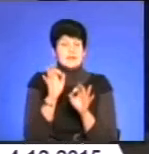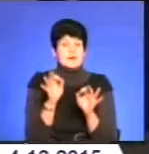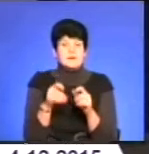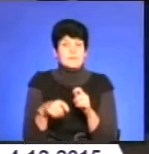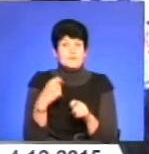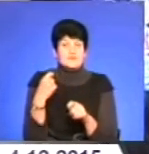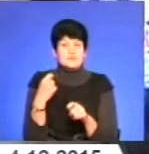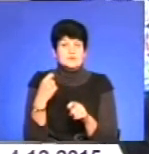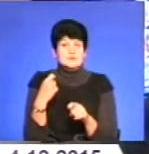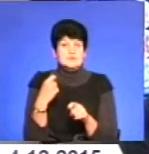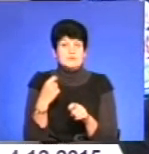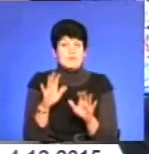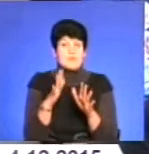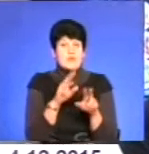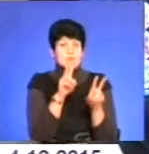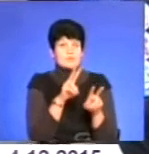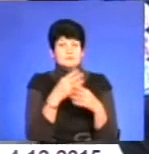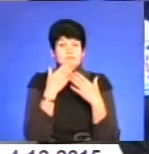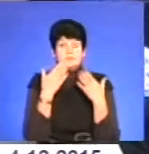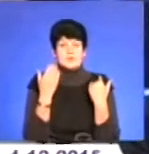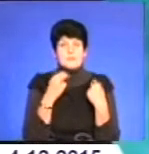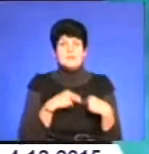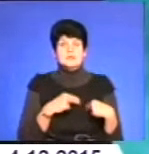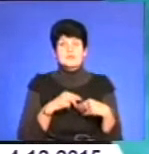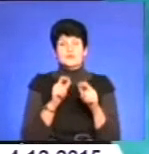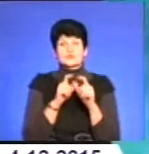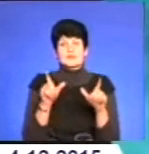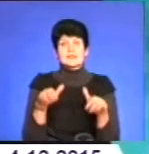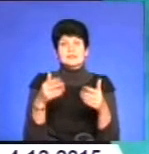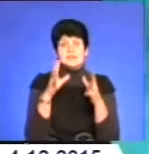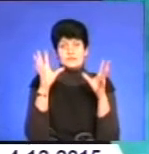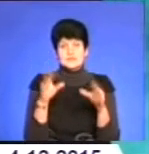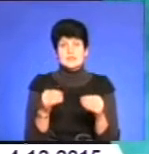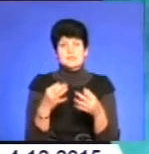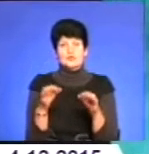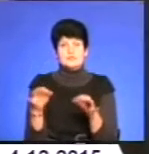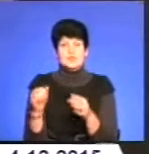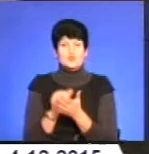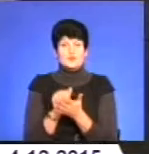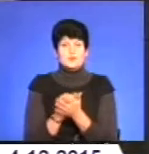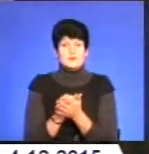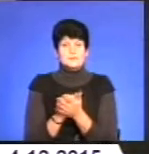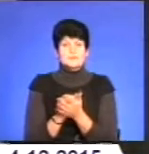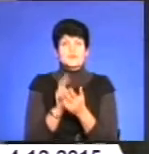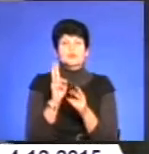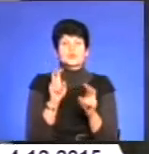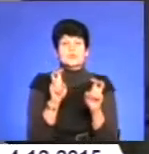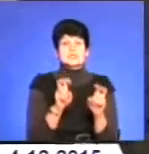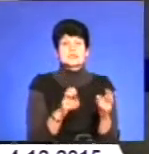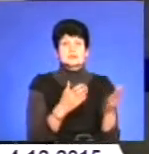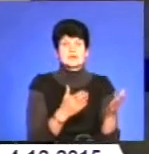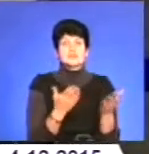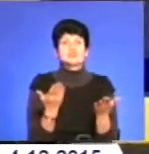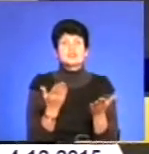порушень поліцейські на момент огляду не виявили, а працівники установ надали усі дозвільні документи. Там хто сидить? Сидить чи